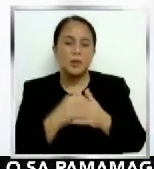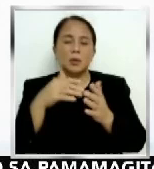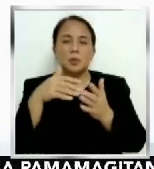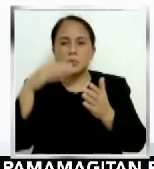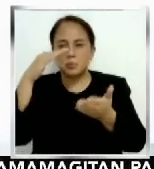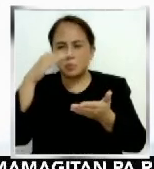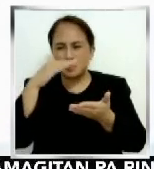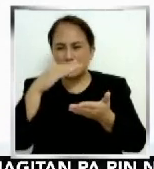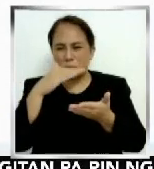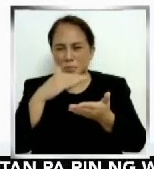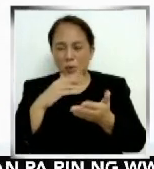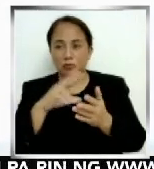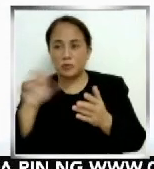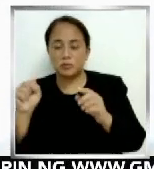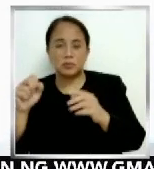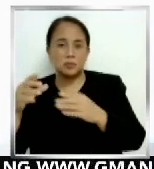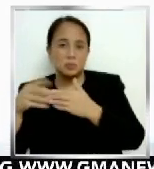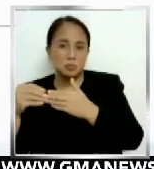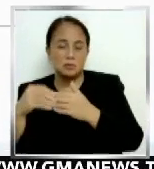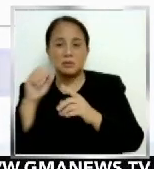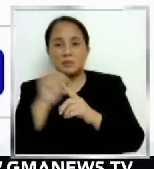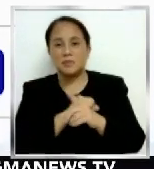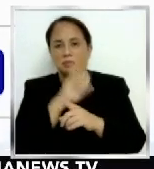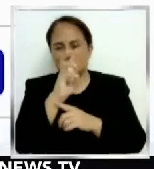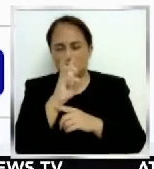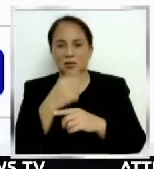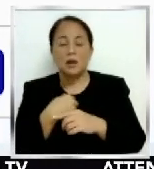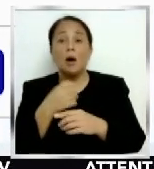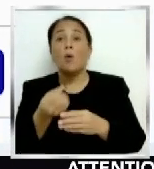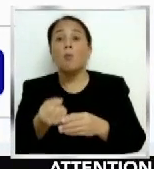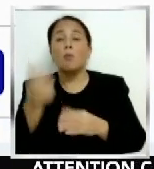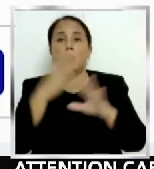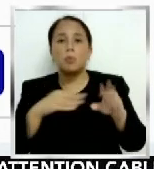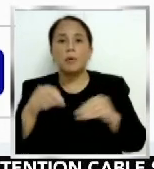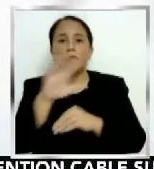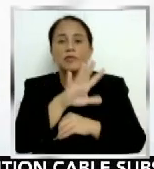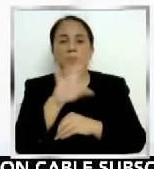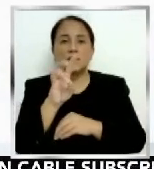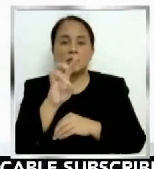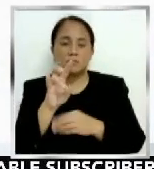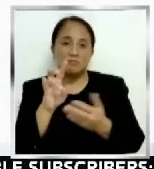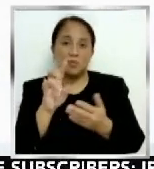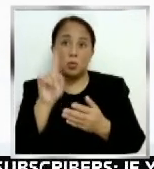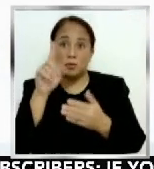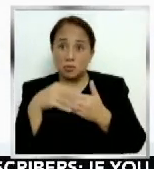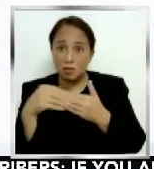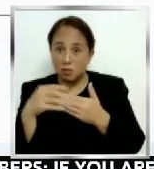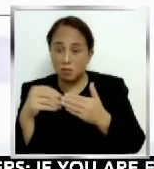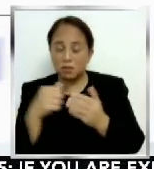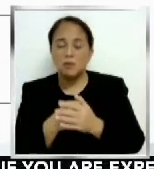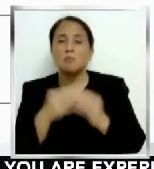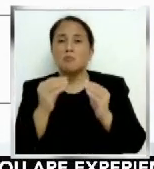dolyar hanggang nitong September 6, umabot ang palitan ng 57 pesos kada dolyar, lalo pang humina ang piso